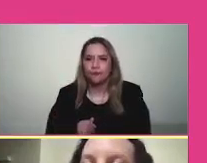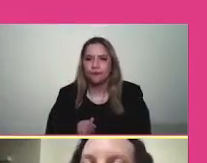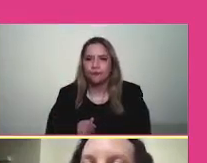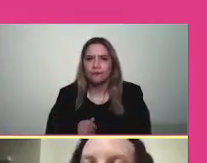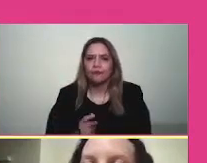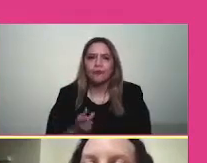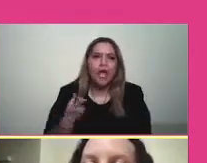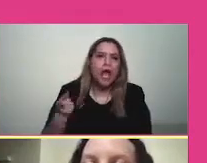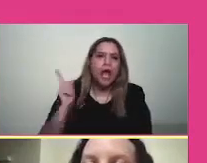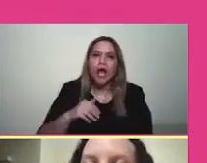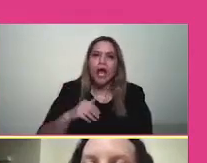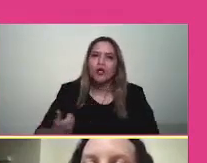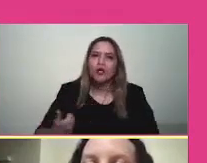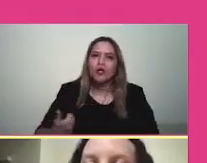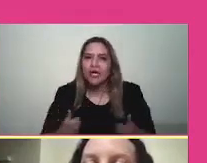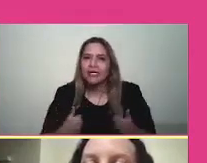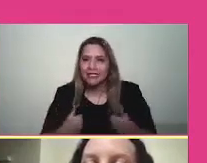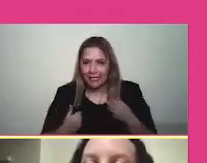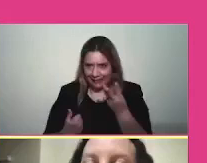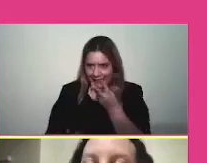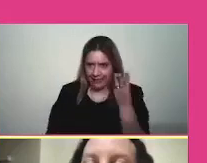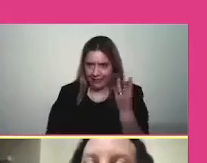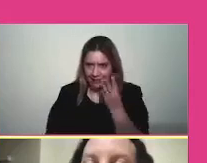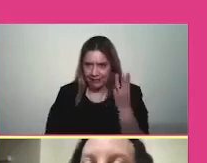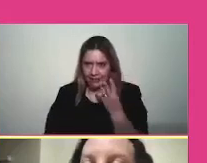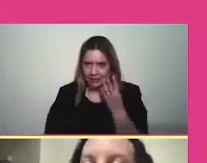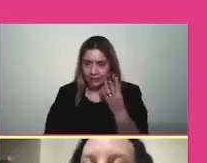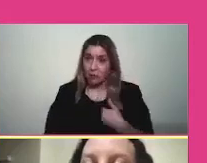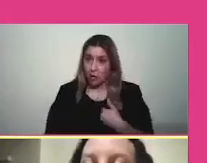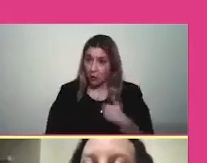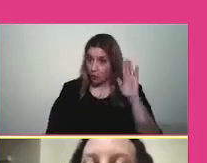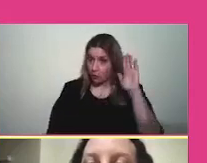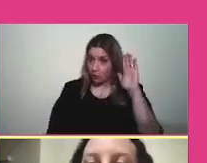Ποιος άλλος παίζει, μόνο οι τρεις μας? Να παίξω κι εγώ.